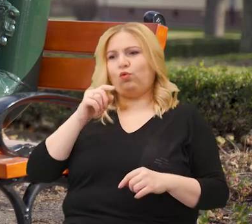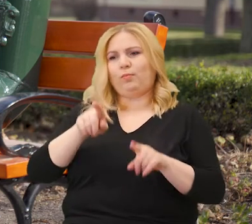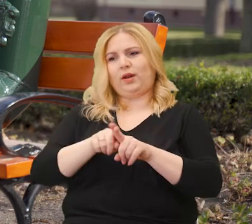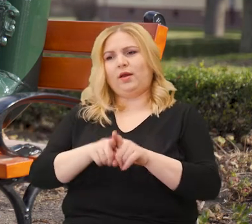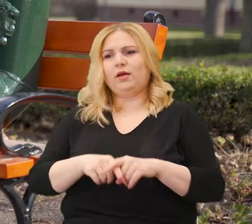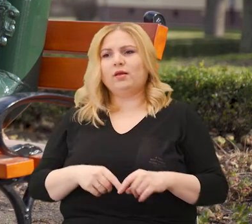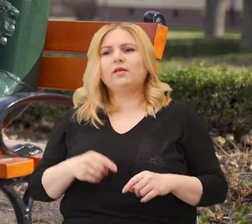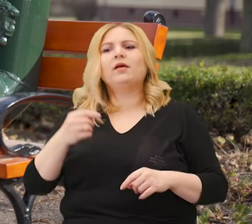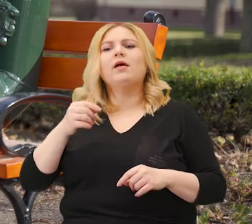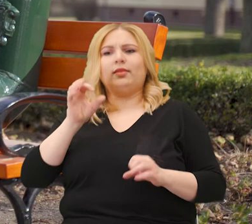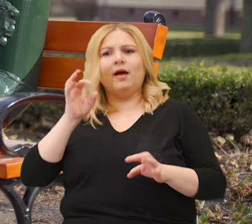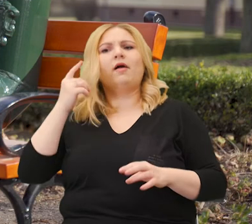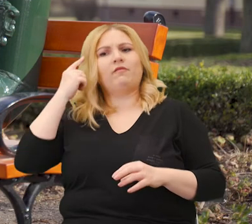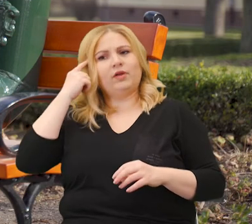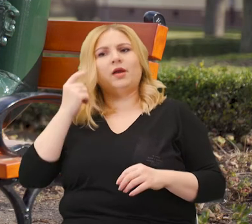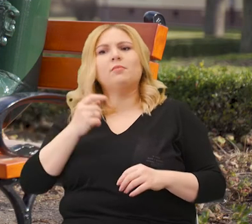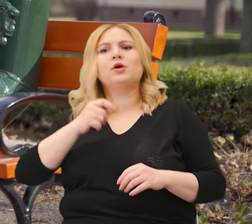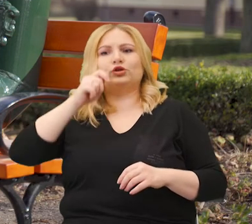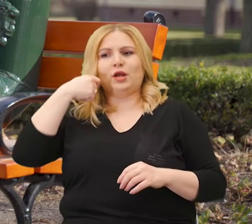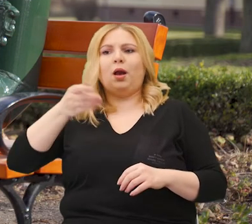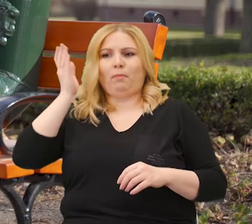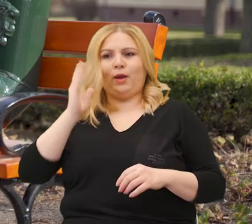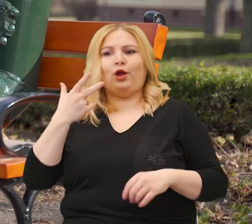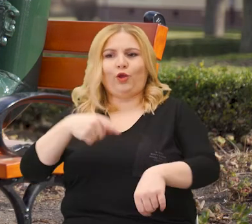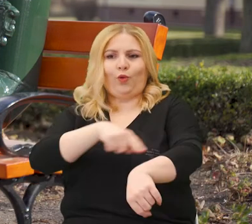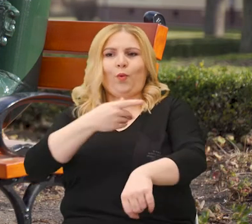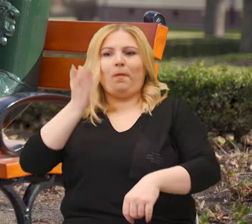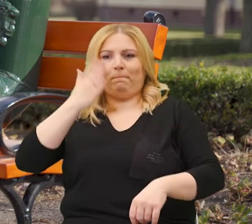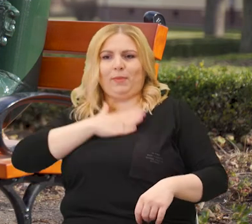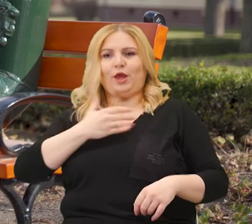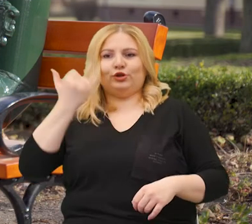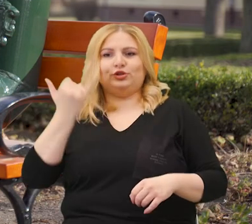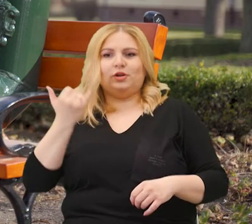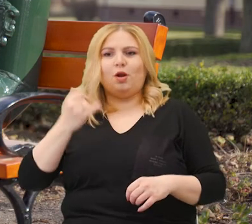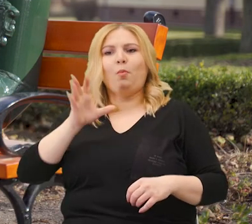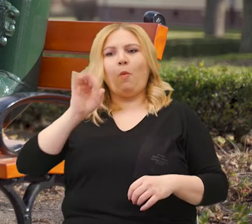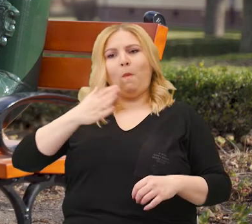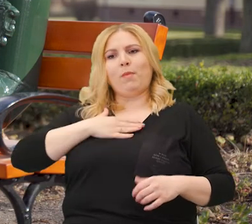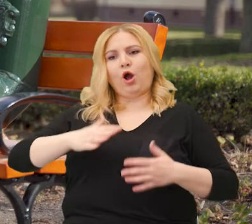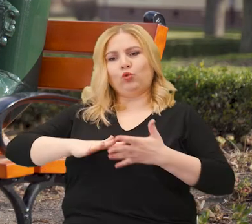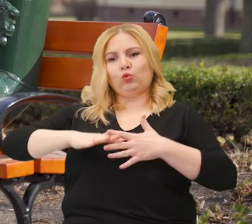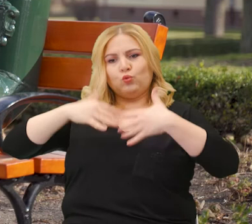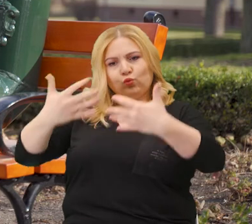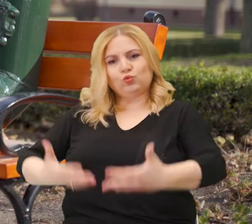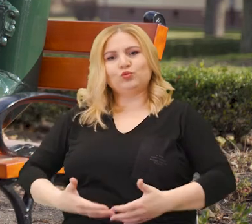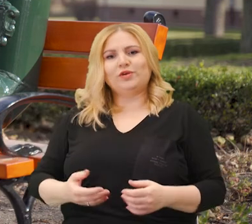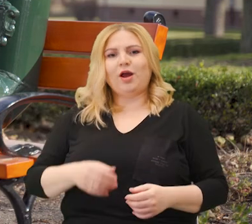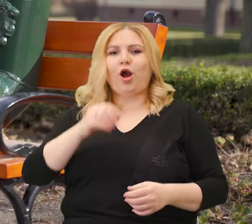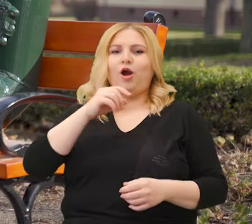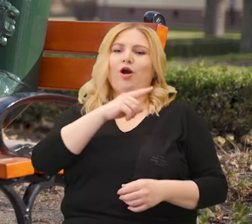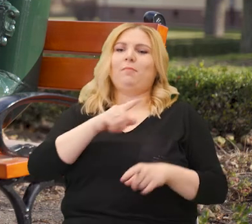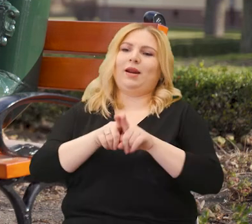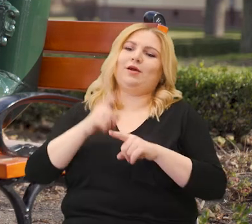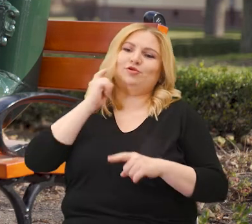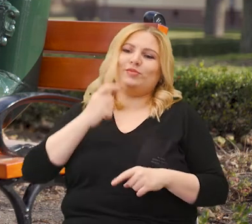Głupia, nowi się urodzą. Wiesz jak? Wiem. Dziadziuś niedługo będzie miał dziecko. Ma taki duży brzuch. Oj, Roma, jakaś